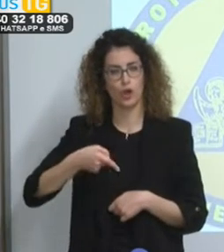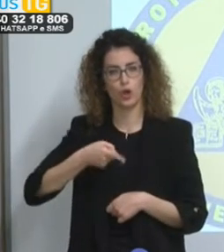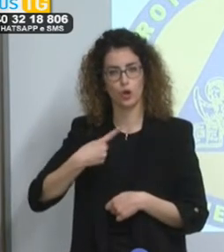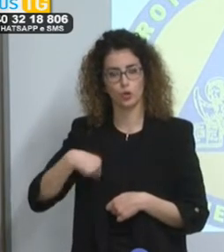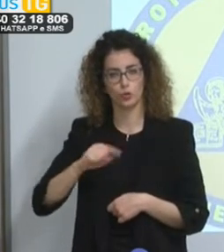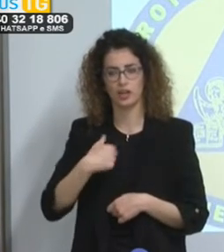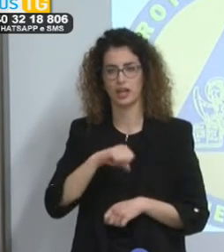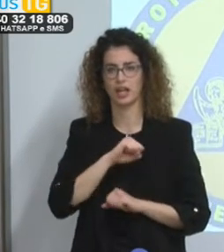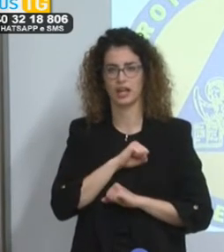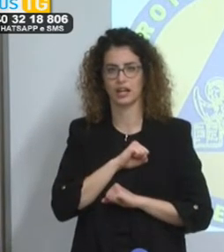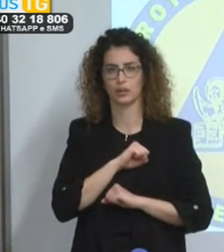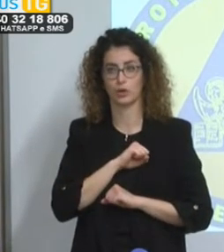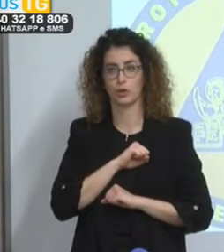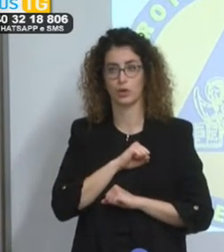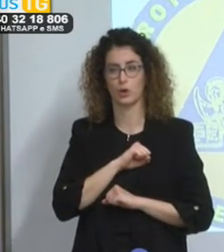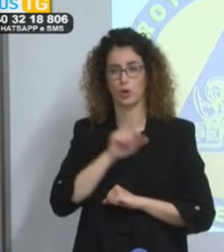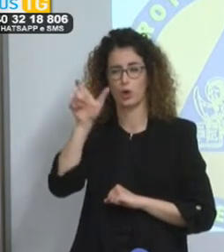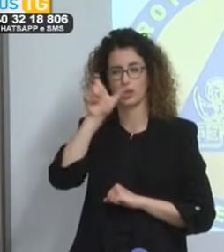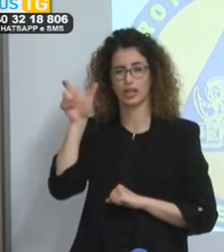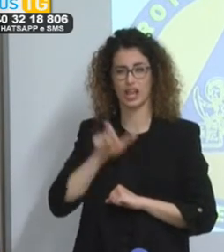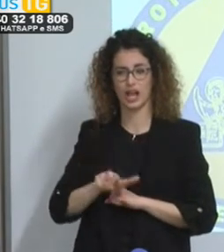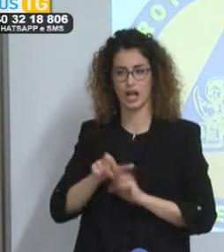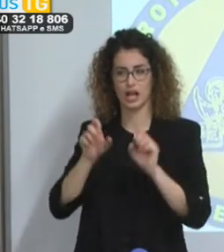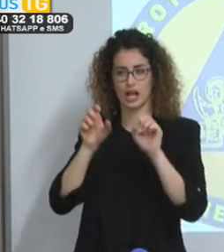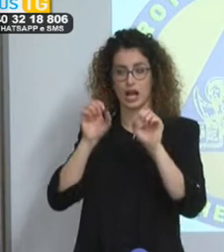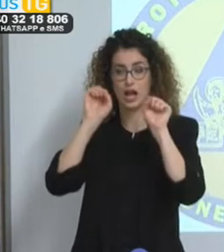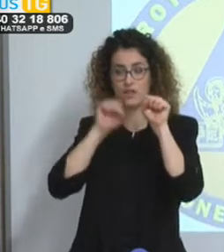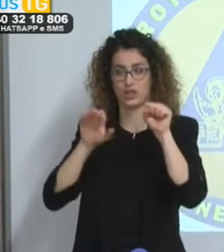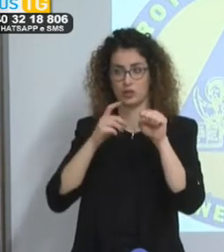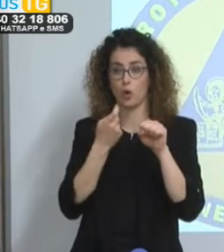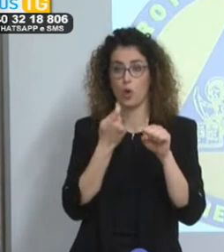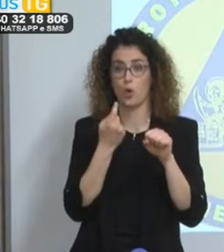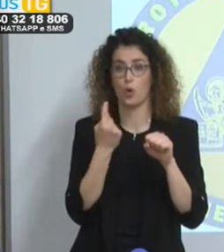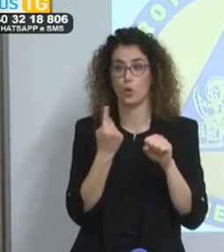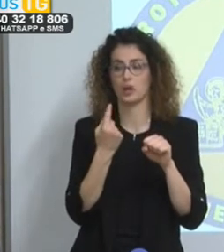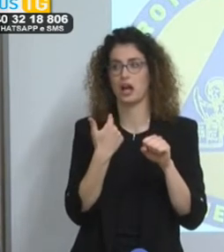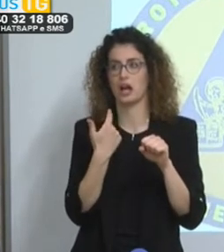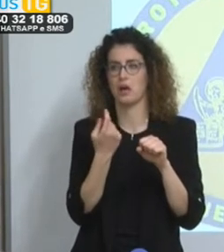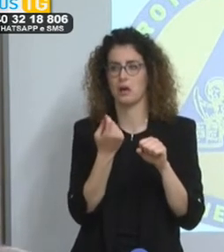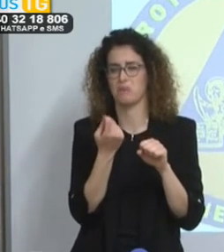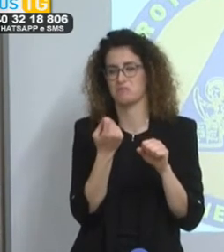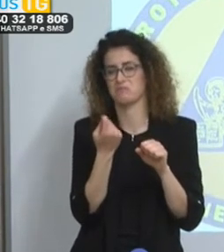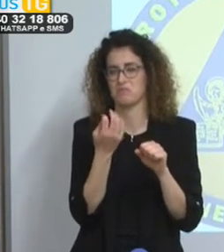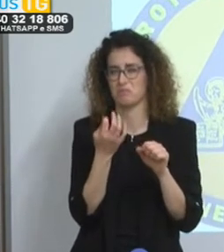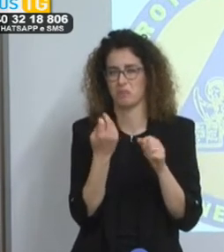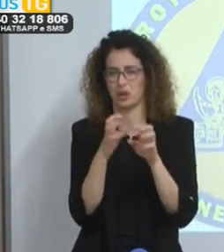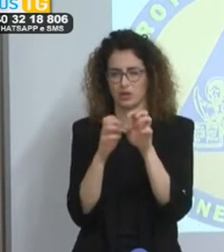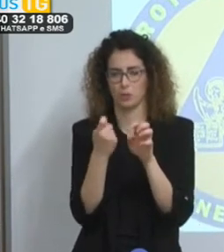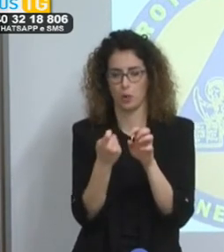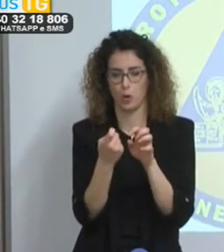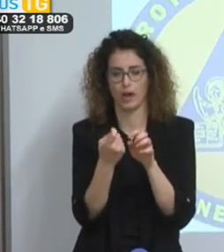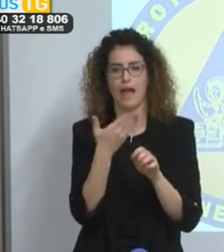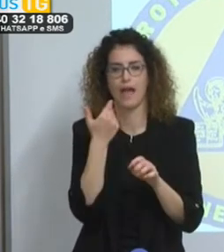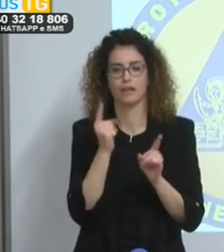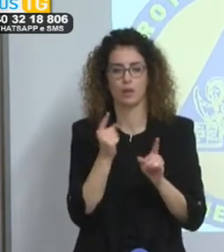siamo, penso, l'unica regione tra le pochissime regioni che è riuscita anche a evitare gli scatoloni vuoti. Vi ricordate che c'è